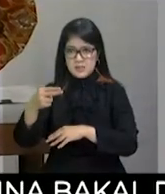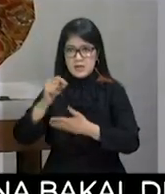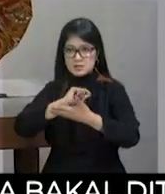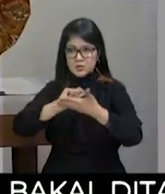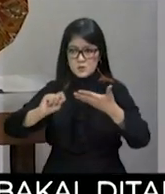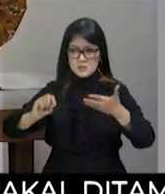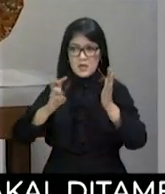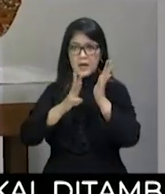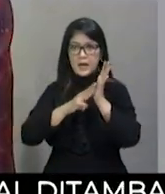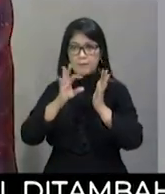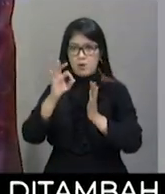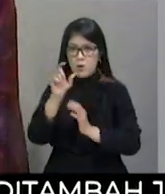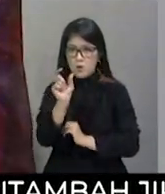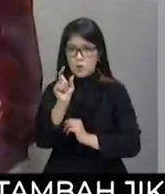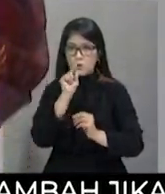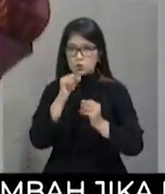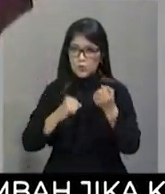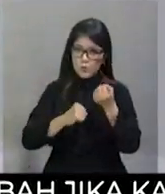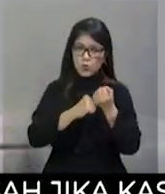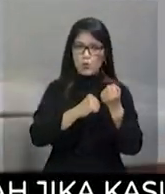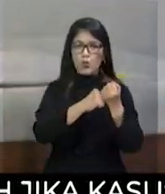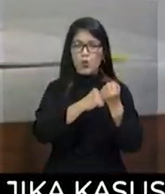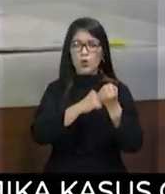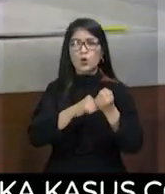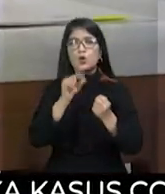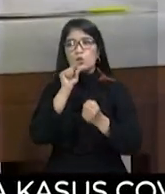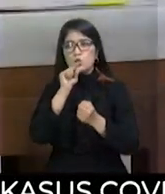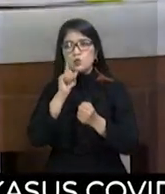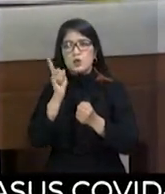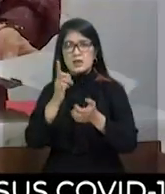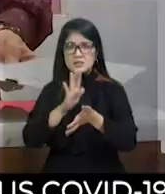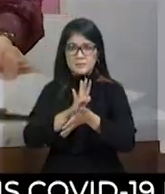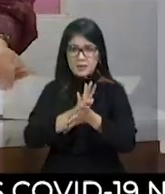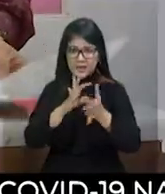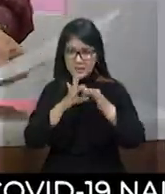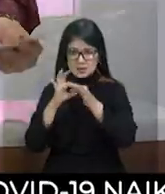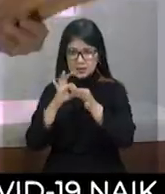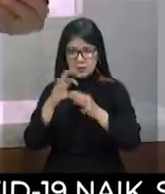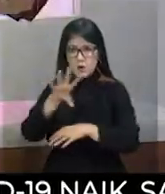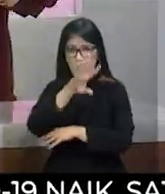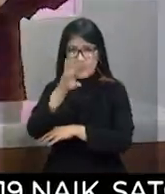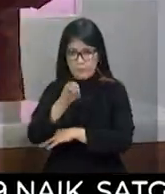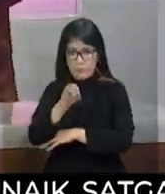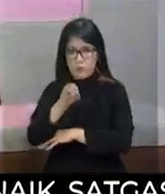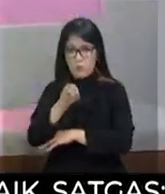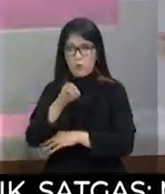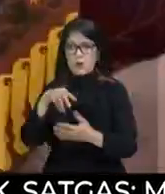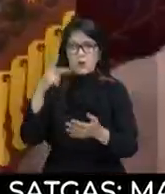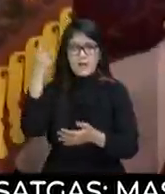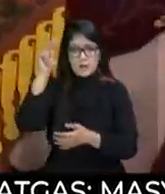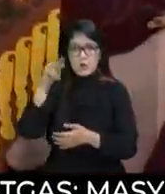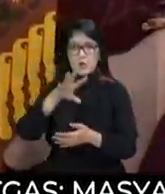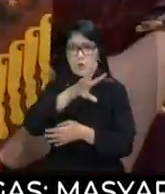MOU untuk pemberian dukungan serta penjajakan peluang kerjasama di Telkom Landmark Tower, Jakarta.